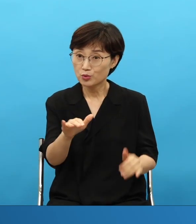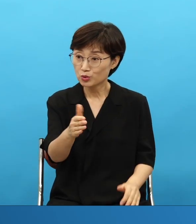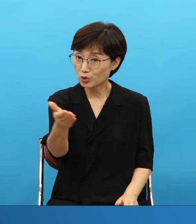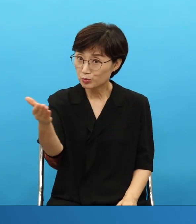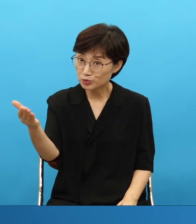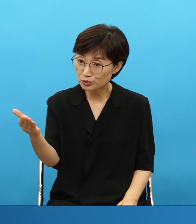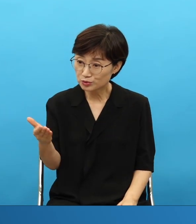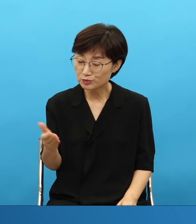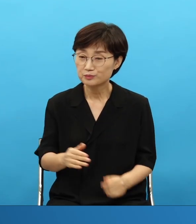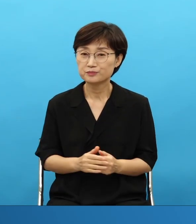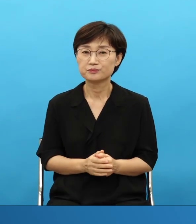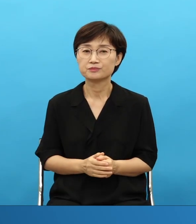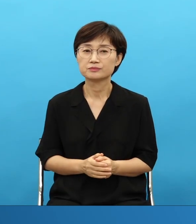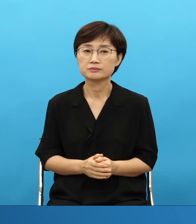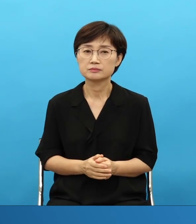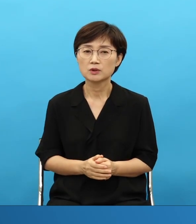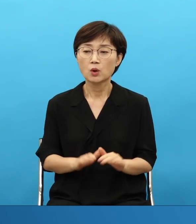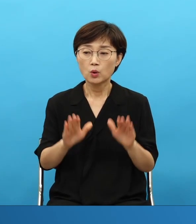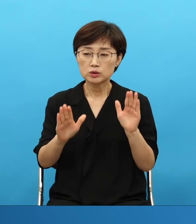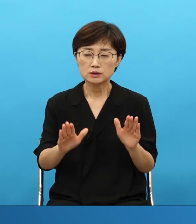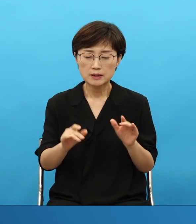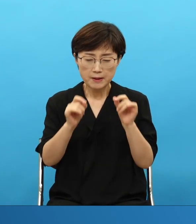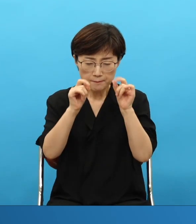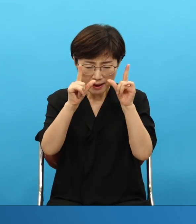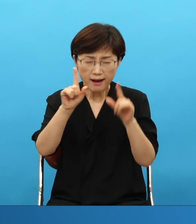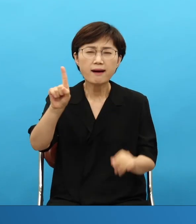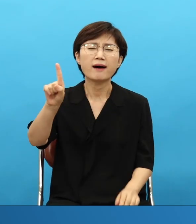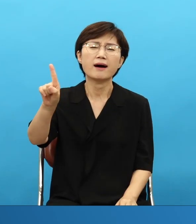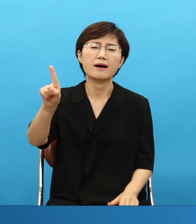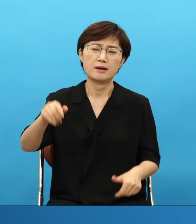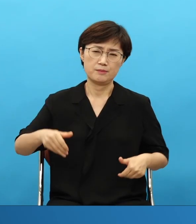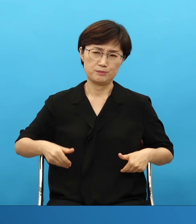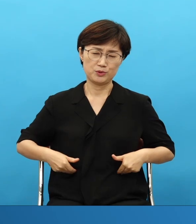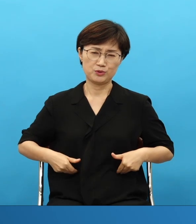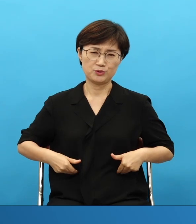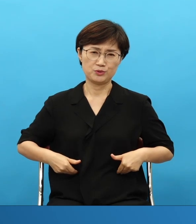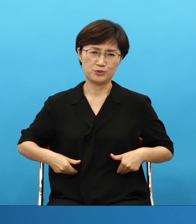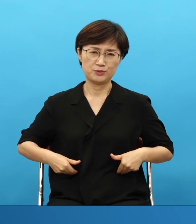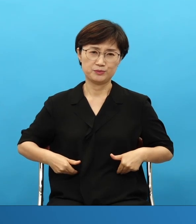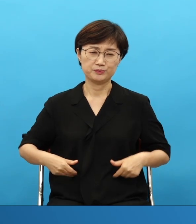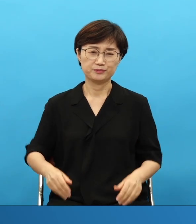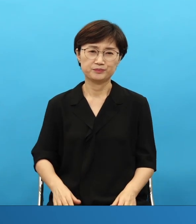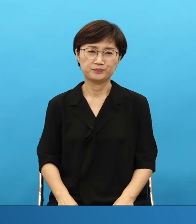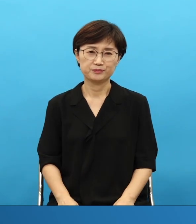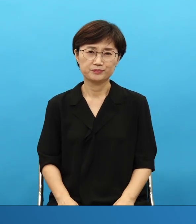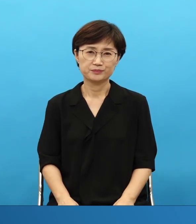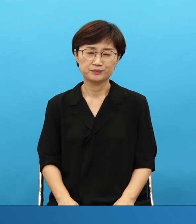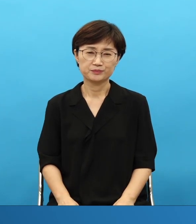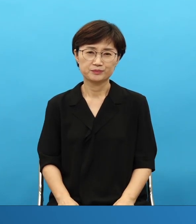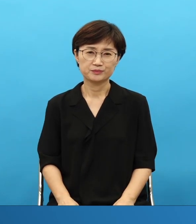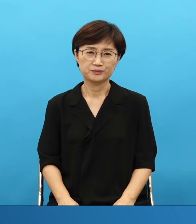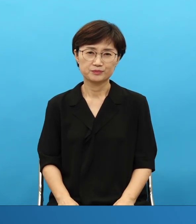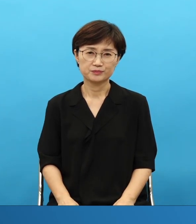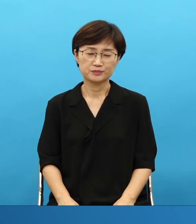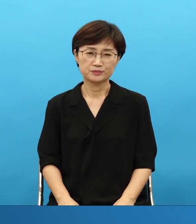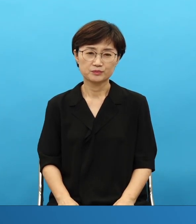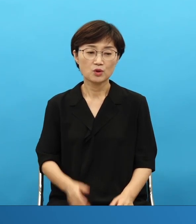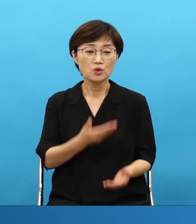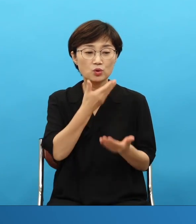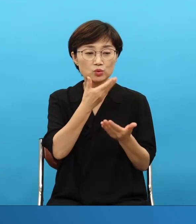한 가지 알기만 하면 됩니다. For new believers, just one thing you need to know. 또 우리